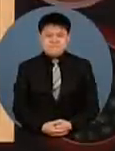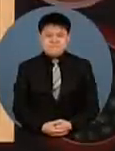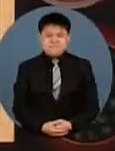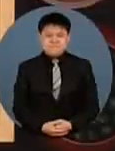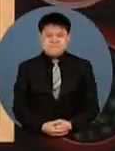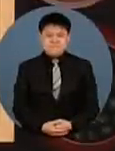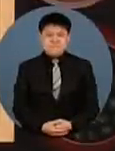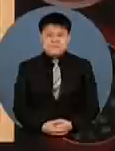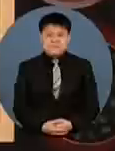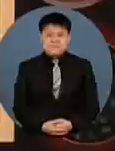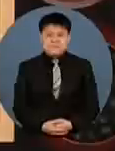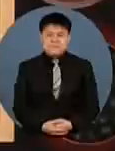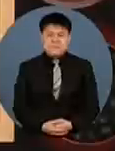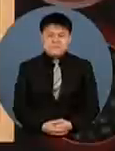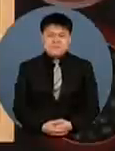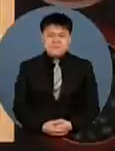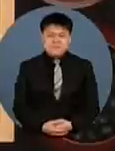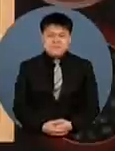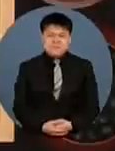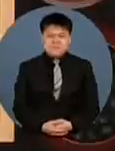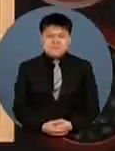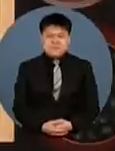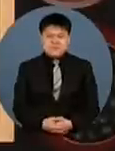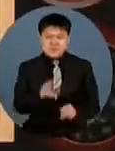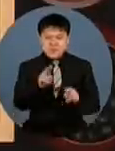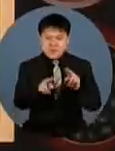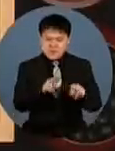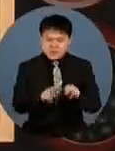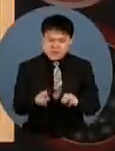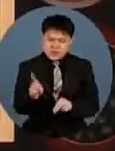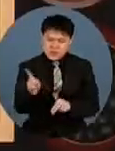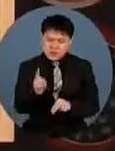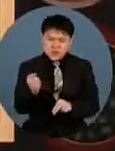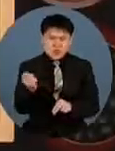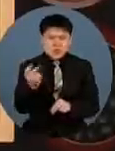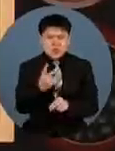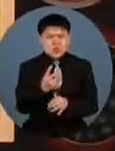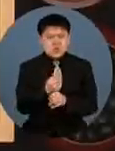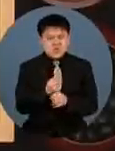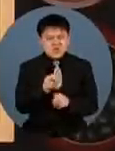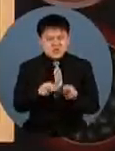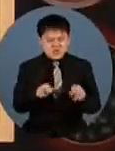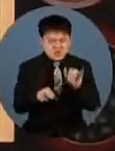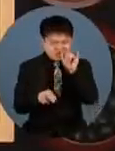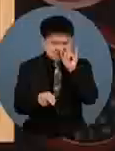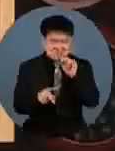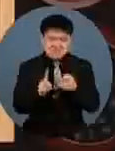자, 그리고 또 이세돌 구단의 복귀도 언제가 하느냐. 그것도 상당히 관심거리입니다. 네.